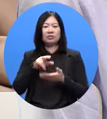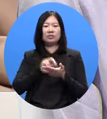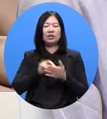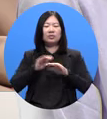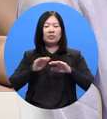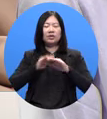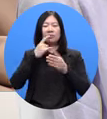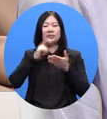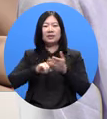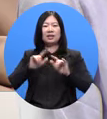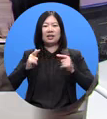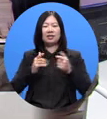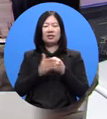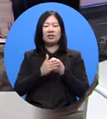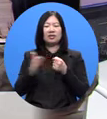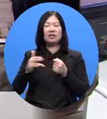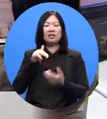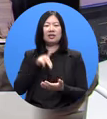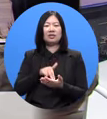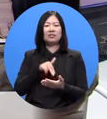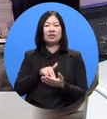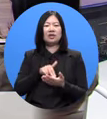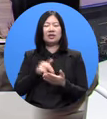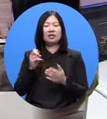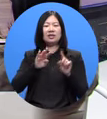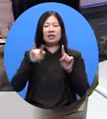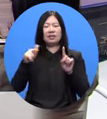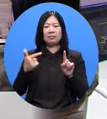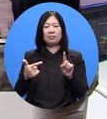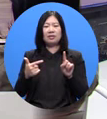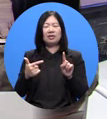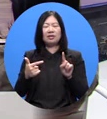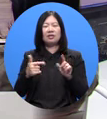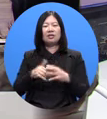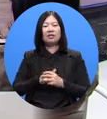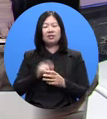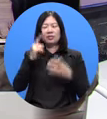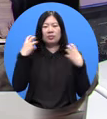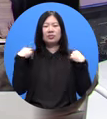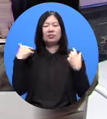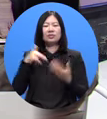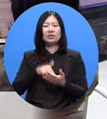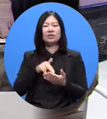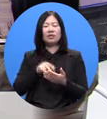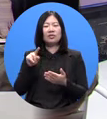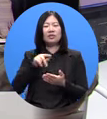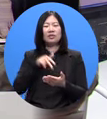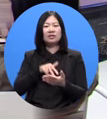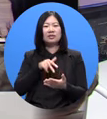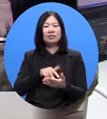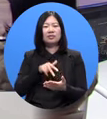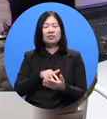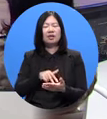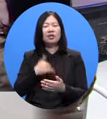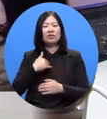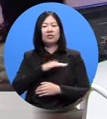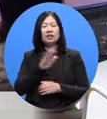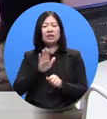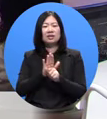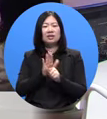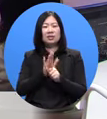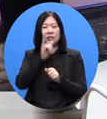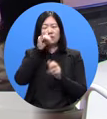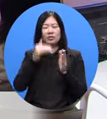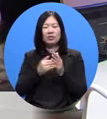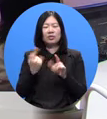풀어지기 쉽지 않다고 생각이 돼요. 네. 그래서 이제 그런 부분을 사실은 지금 현재 정부나 이 차원에서 어떤 측면으로 좀 우리가 지원해주고,